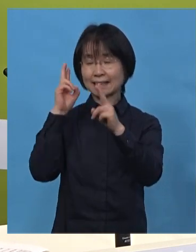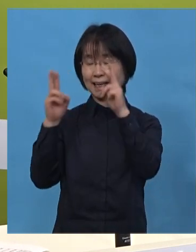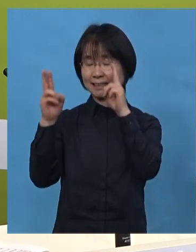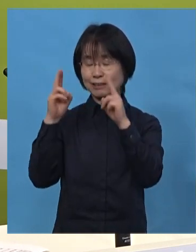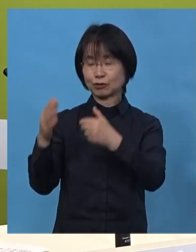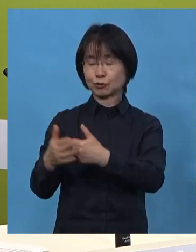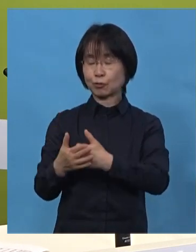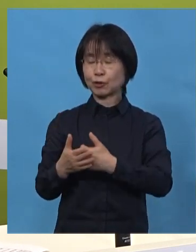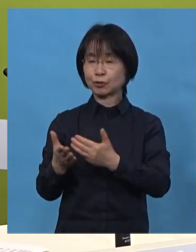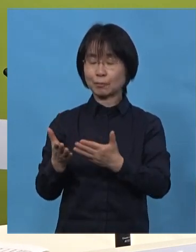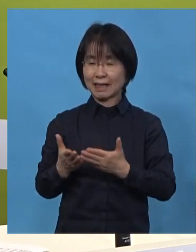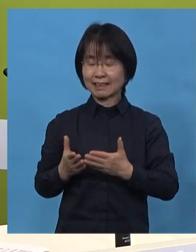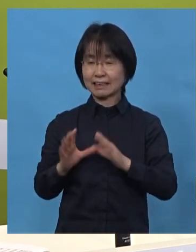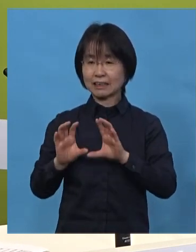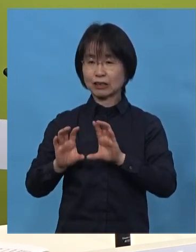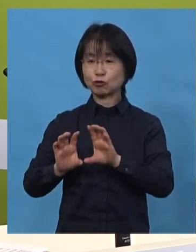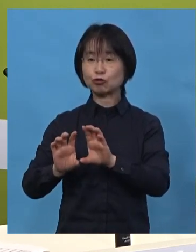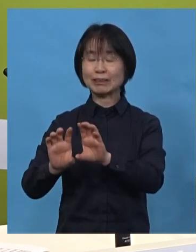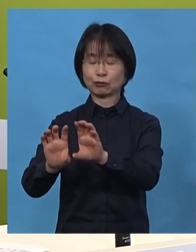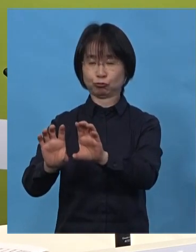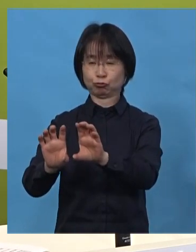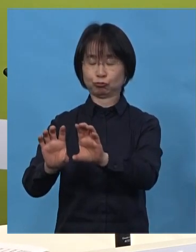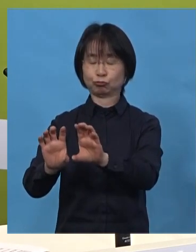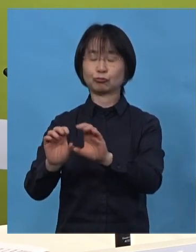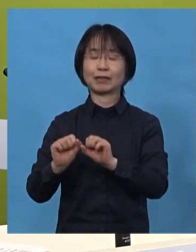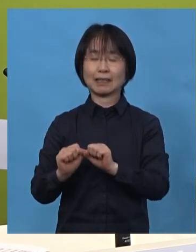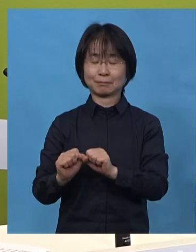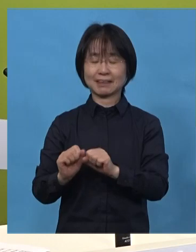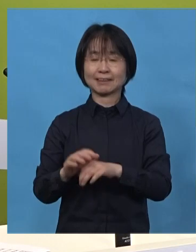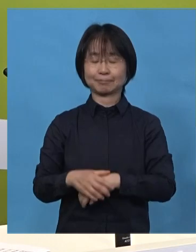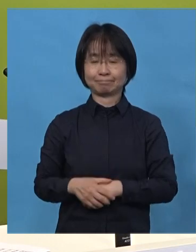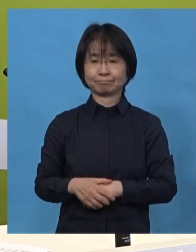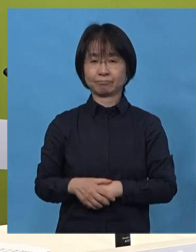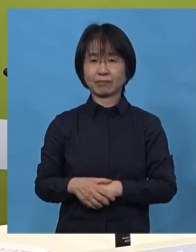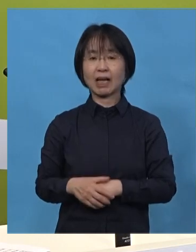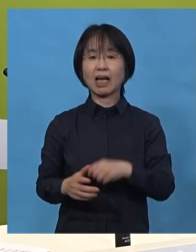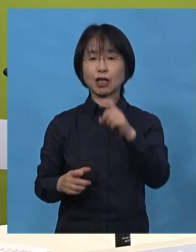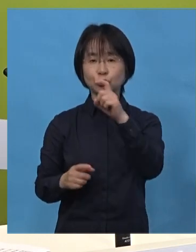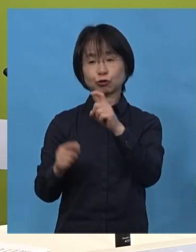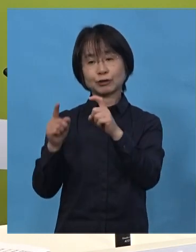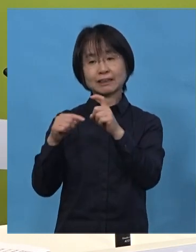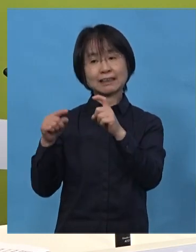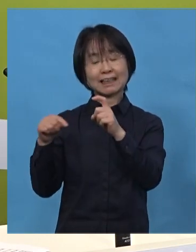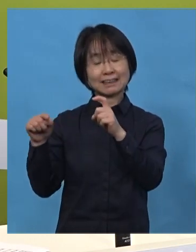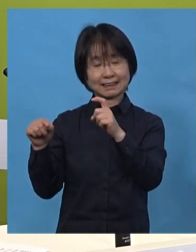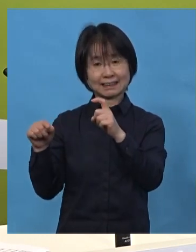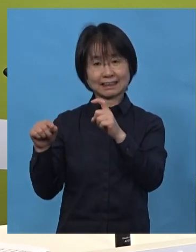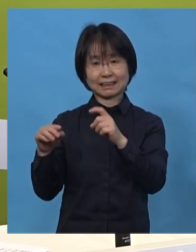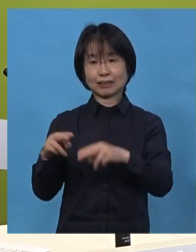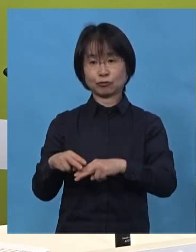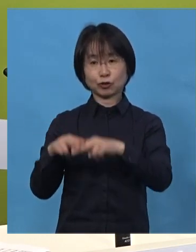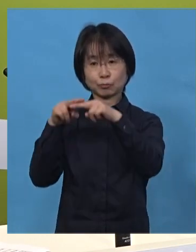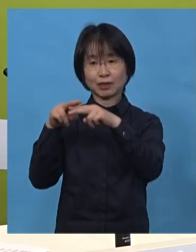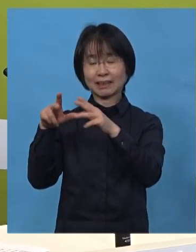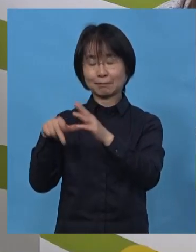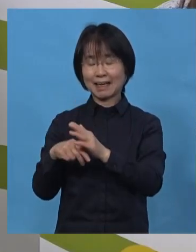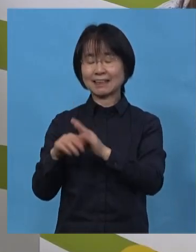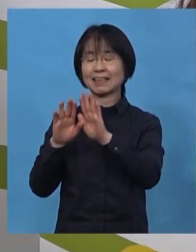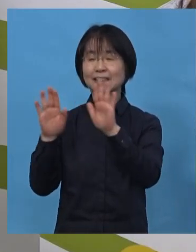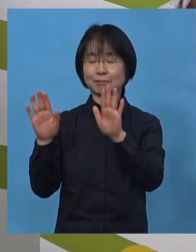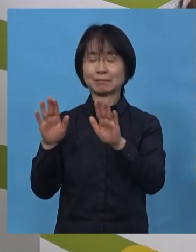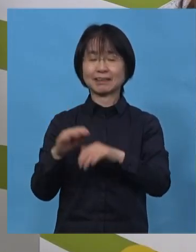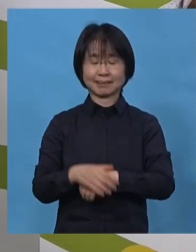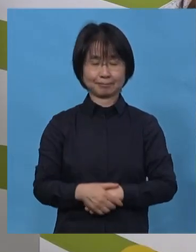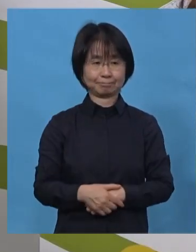してもらい除雪を実施しています道路上で10センチぐらい雪が積もれば除雪を開始しますなる